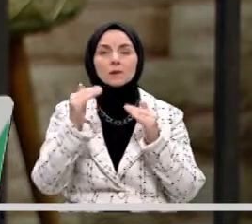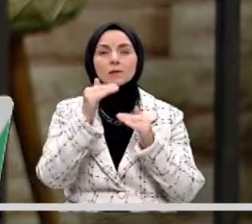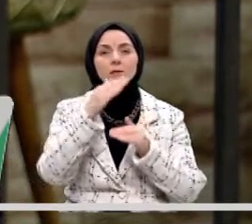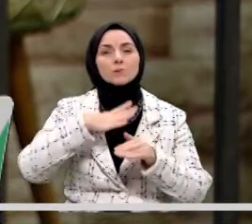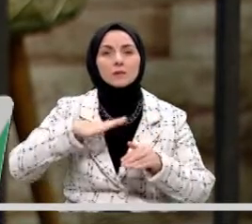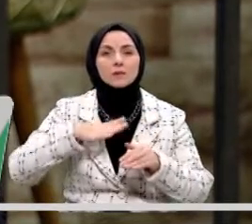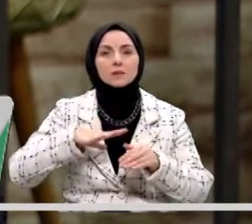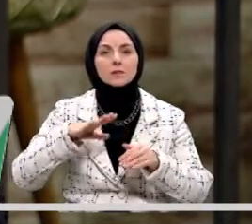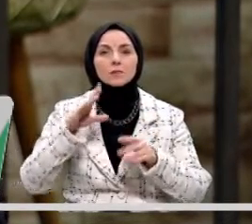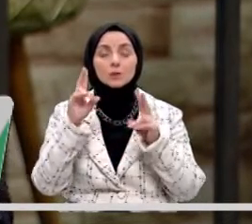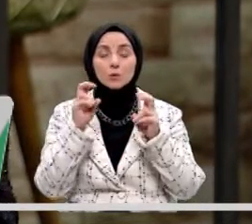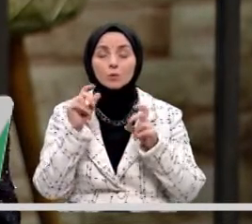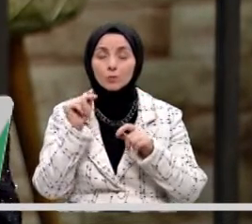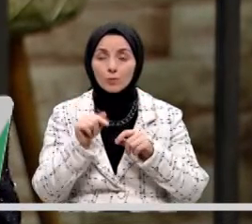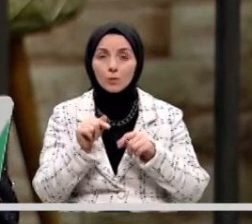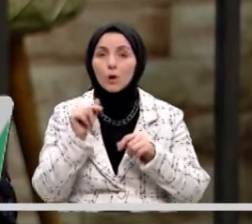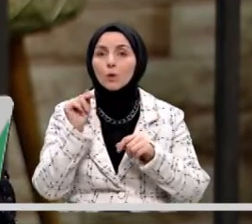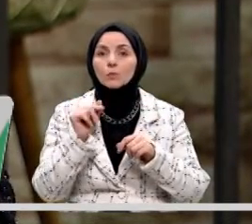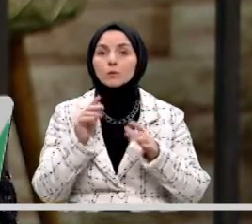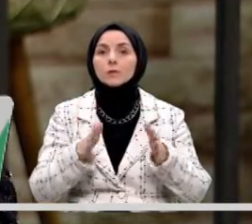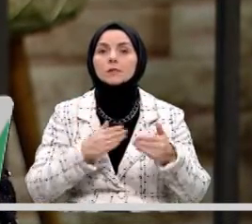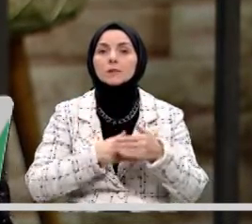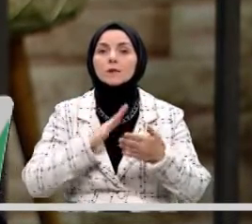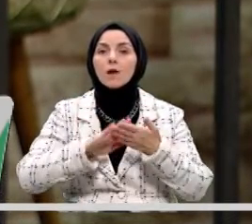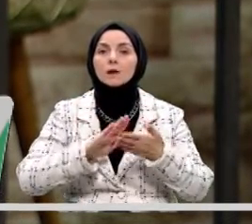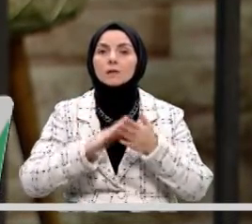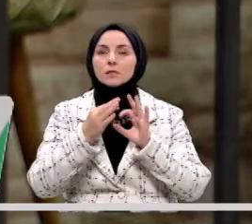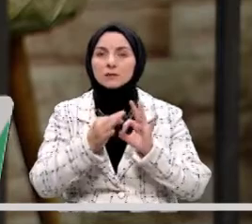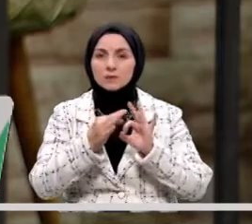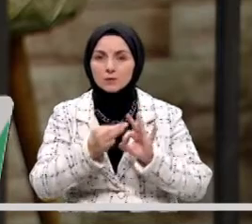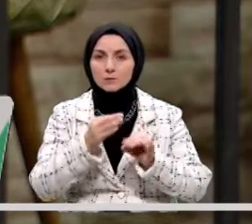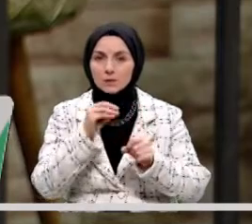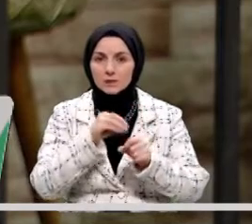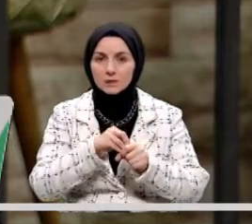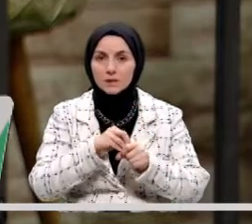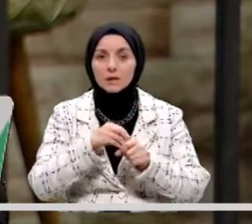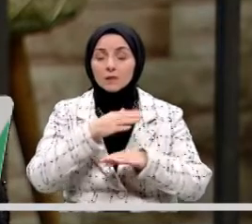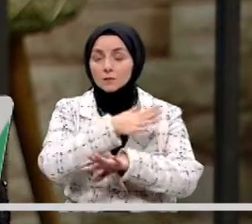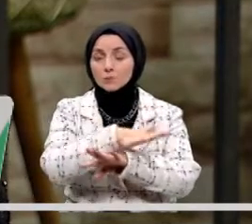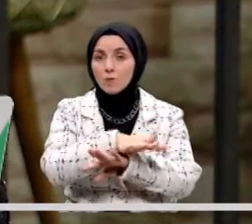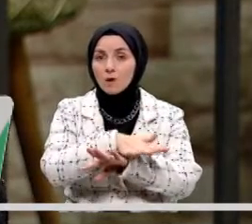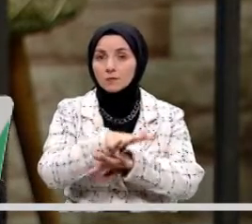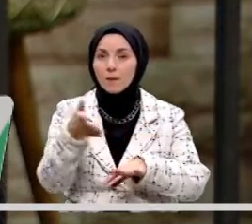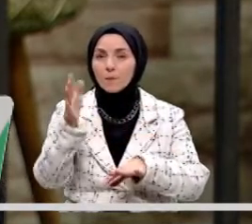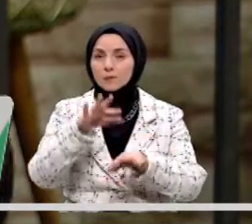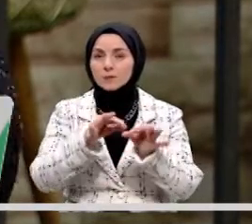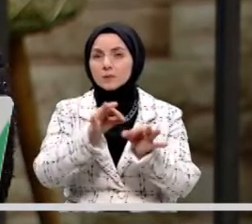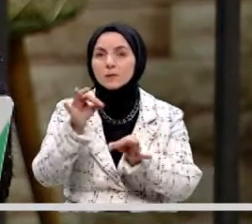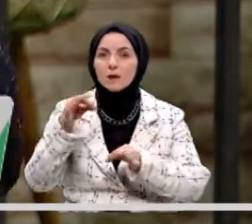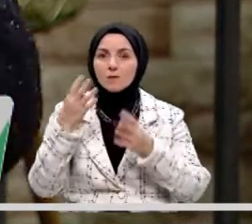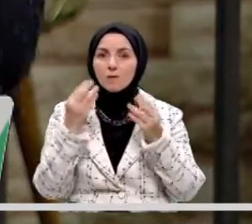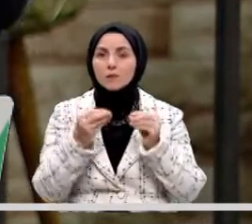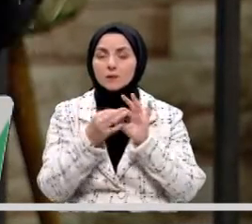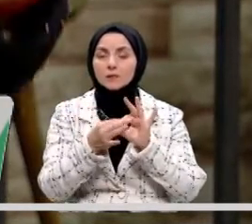burada sınıfta arkadaşlık ilişkilerinde de sokakta başkalarıyla olan ilişkilerde de yaptığı